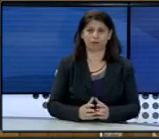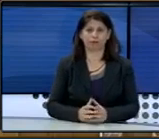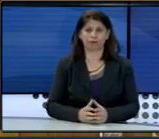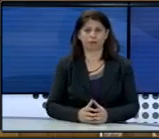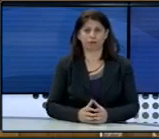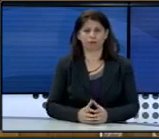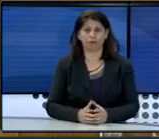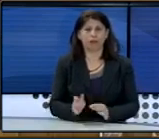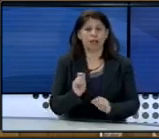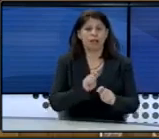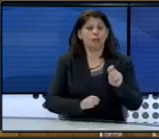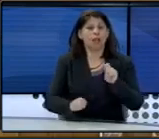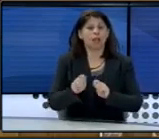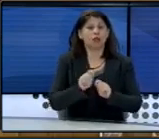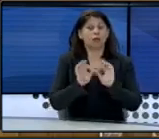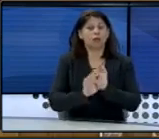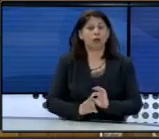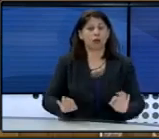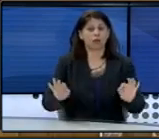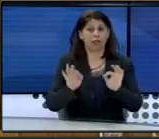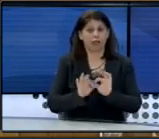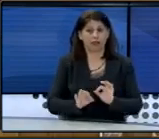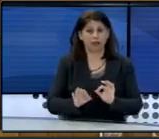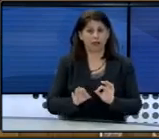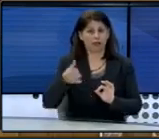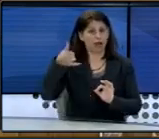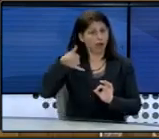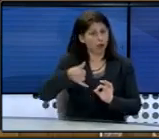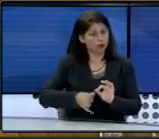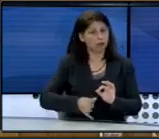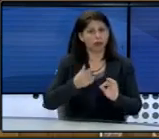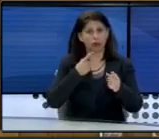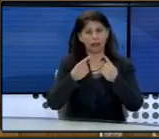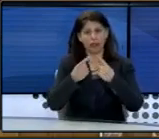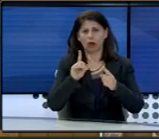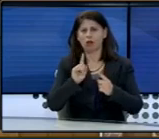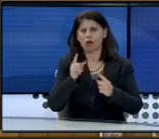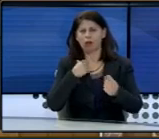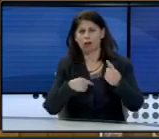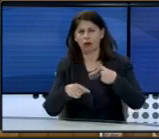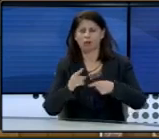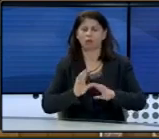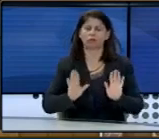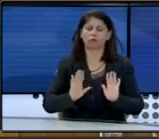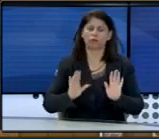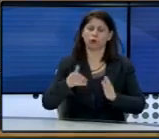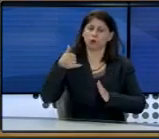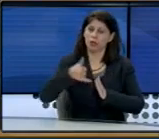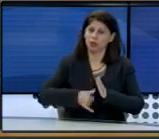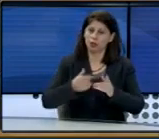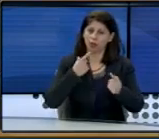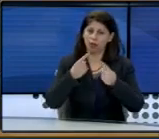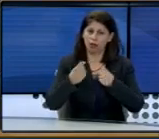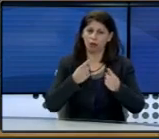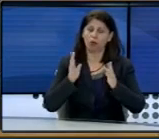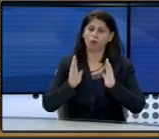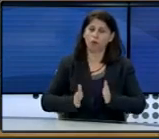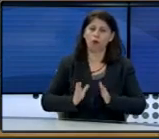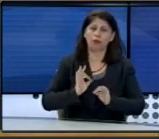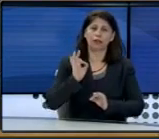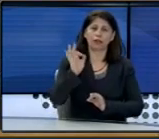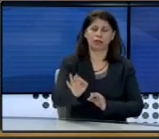να δημιουργηθούν οι προϋποθέσεις για έναν ουσιαστικό διάλογο, όχι προσχηματικό, ουσιαστικό, που θα μπορούσε να